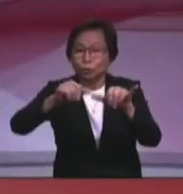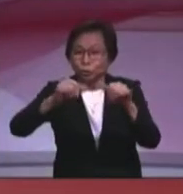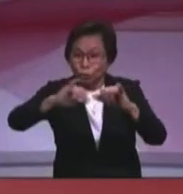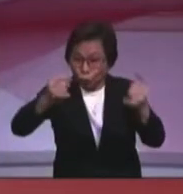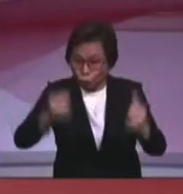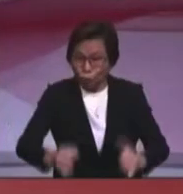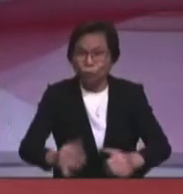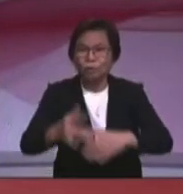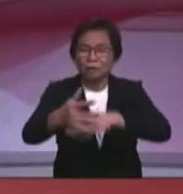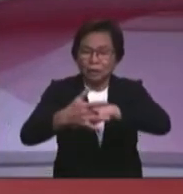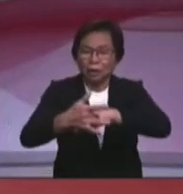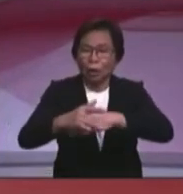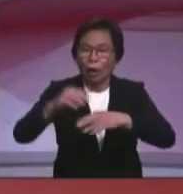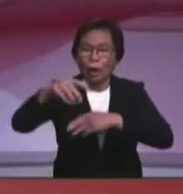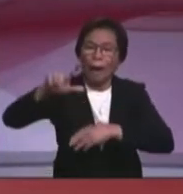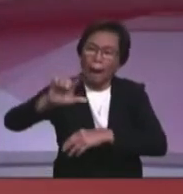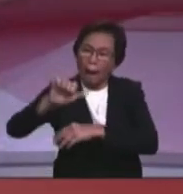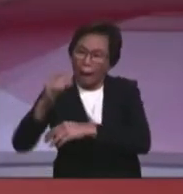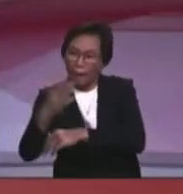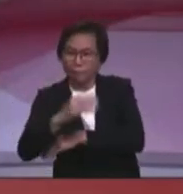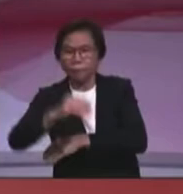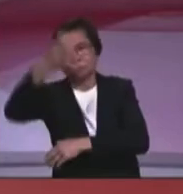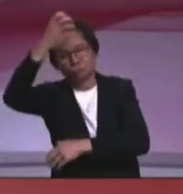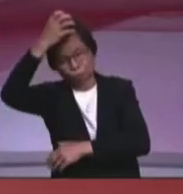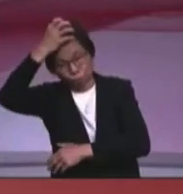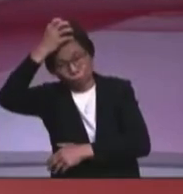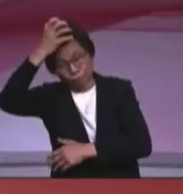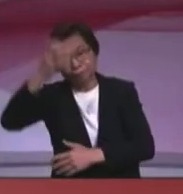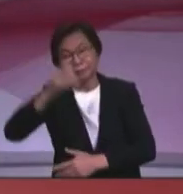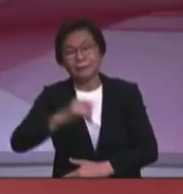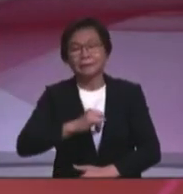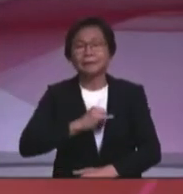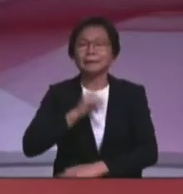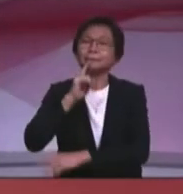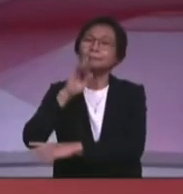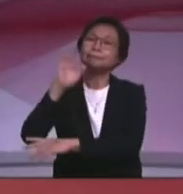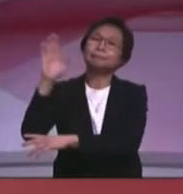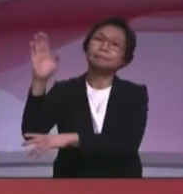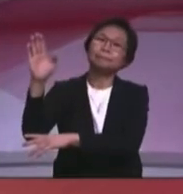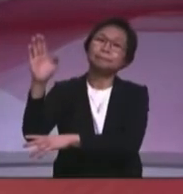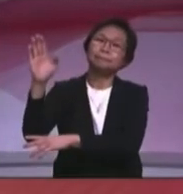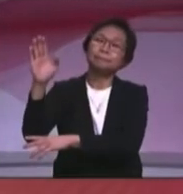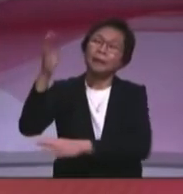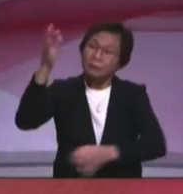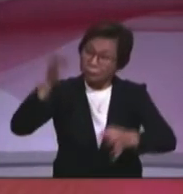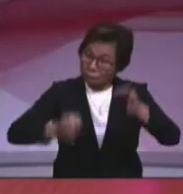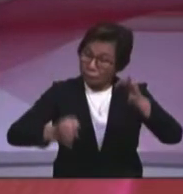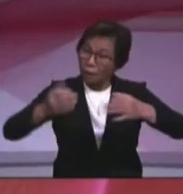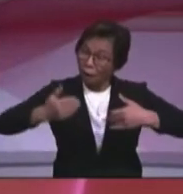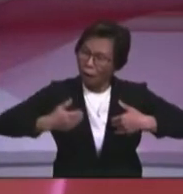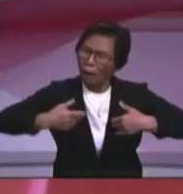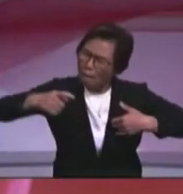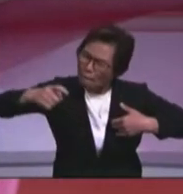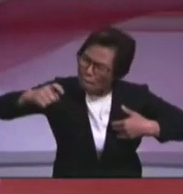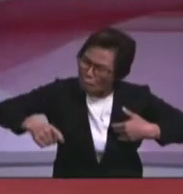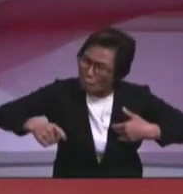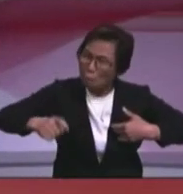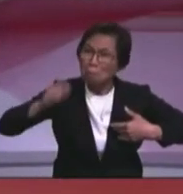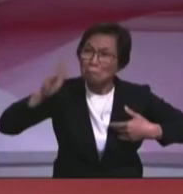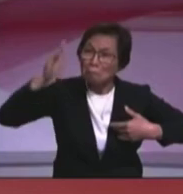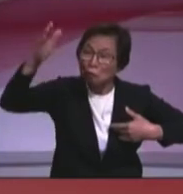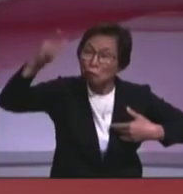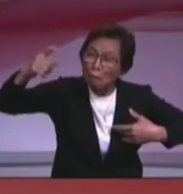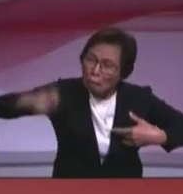makmal dan jururawat saya memberikan jaminan sekiranya terdapat kepulauan kan